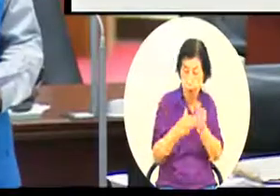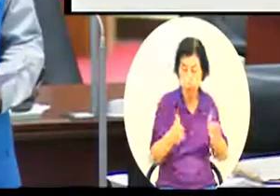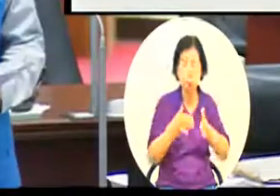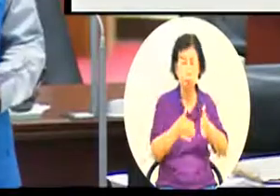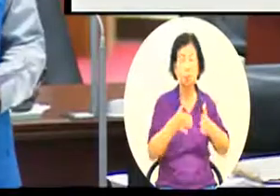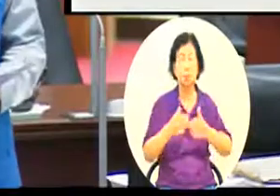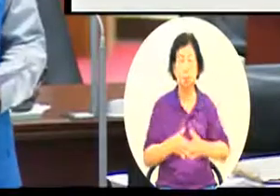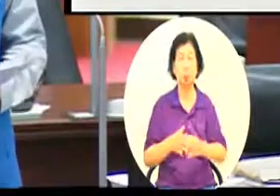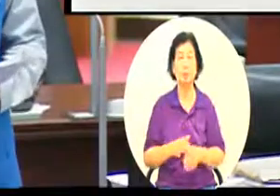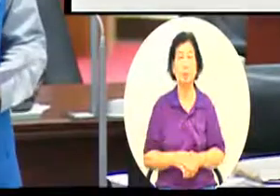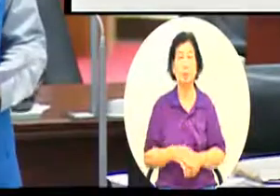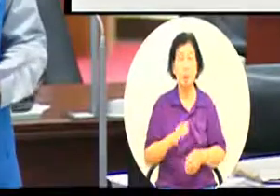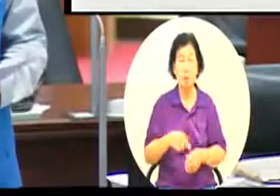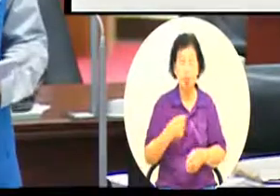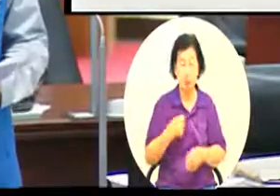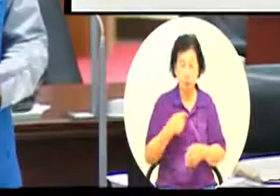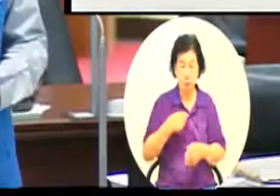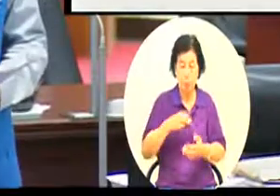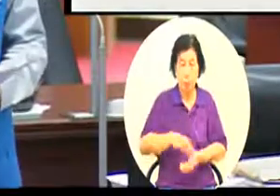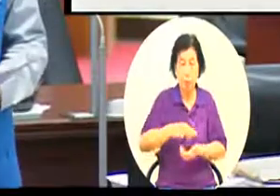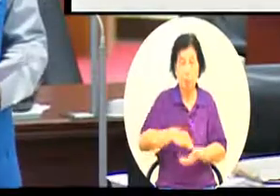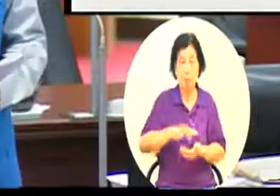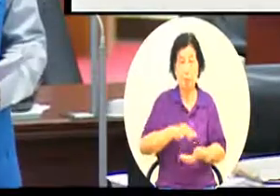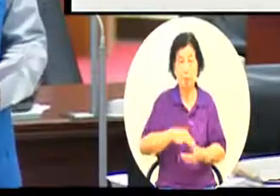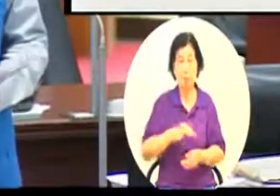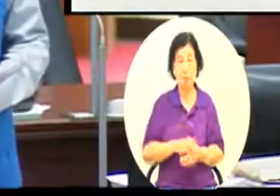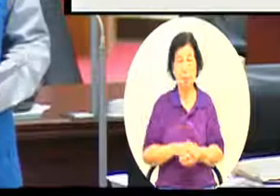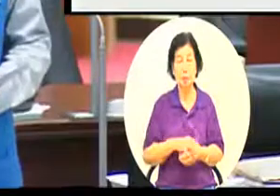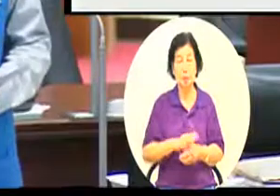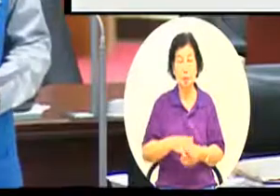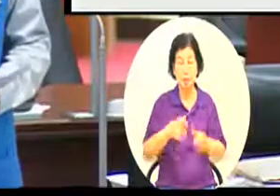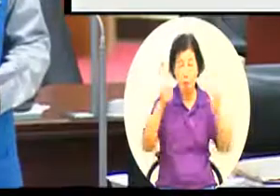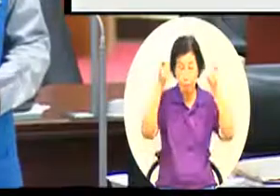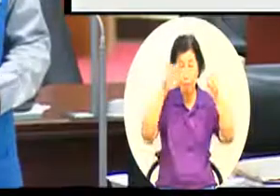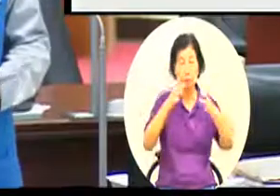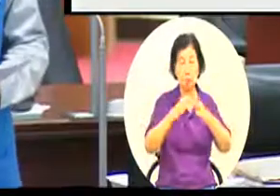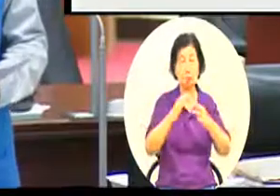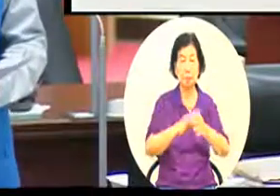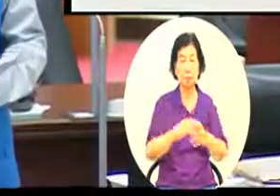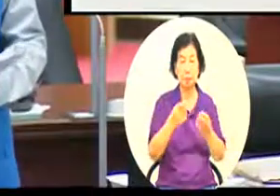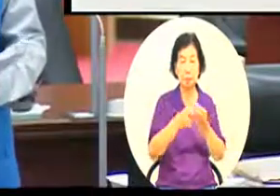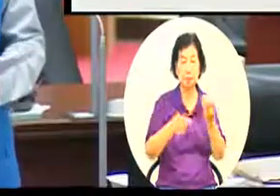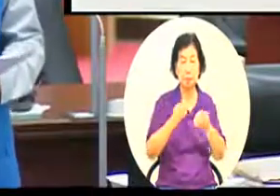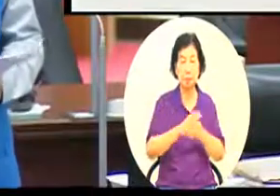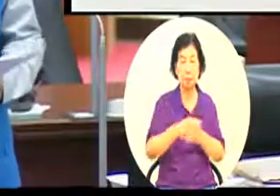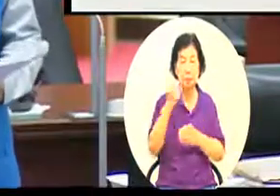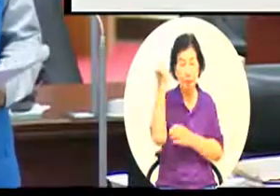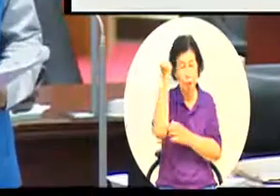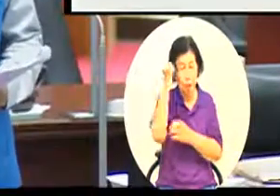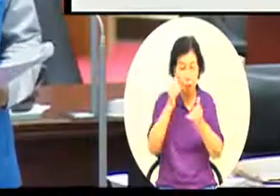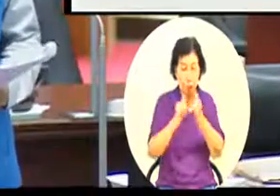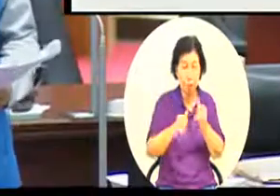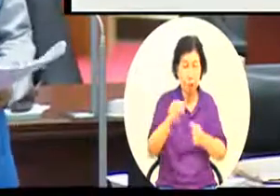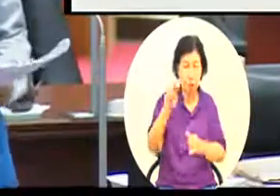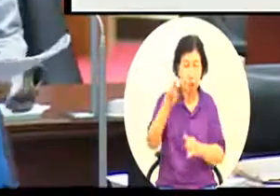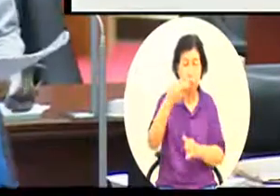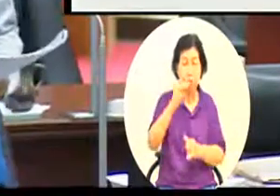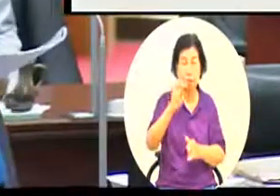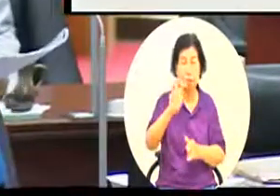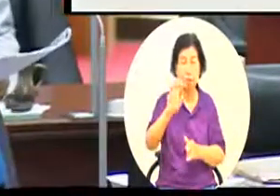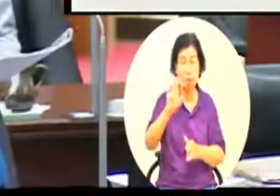也是本席最担心的，就是高雄市因目前有280万的人口嘛，哈，依现在